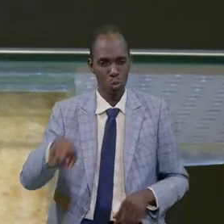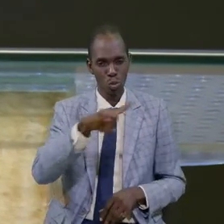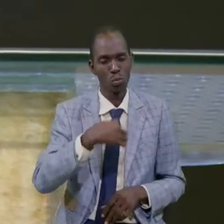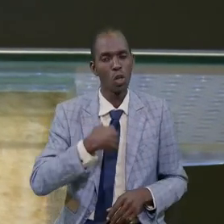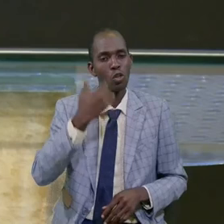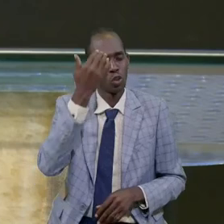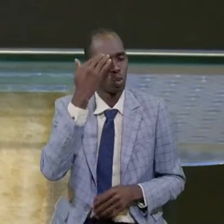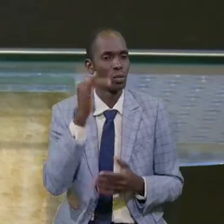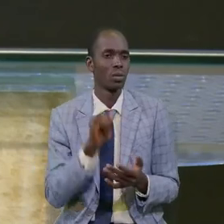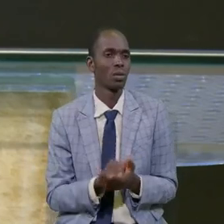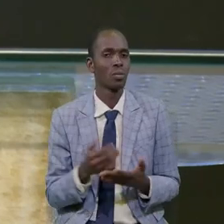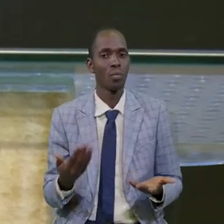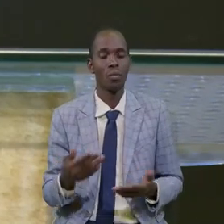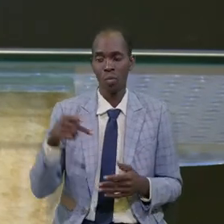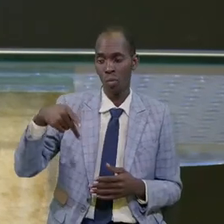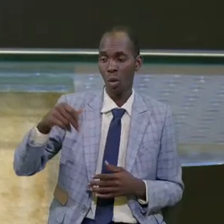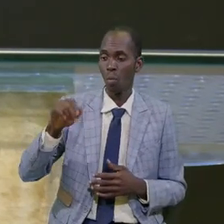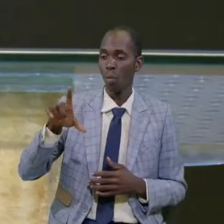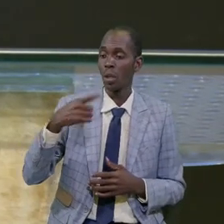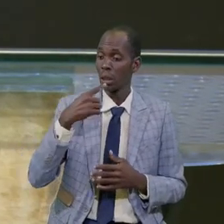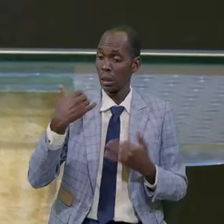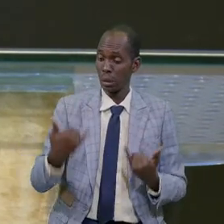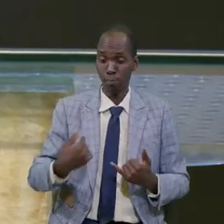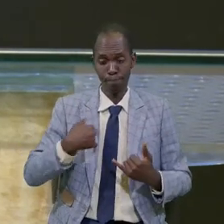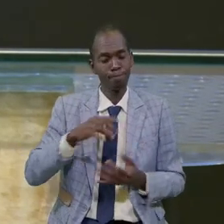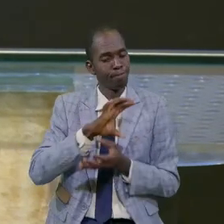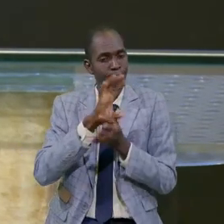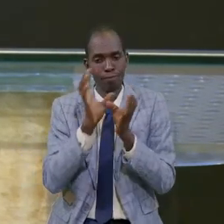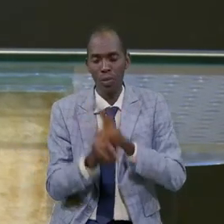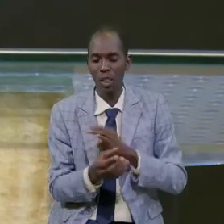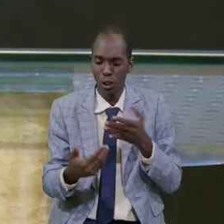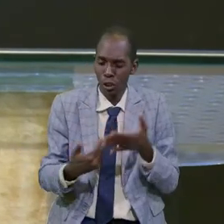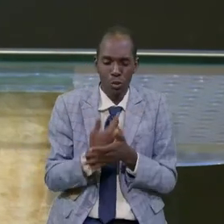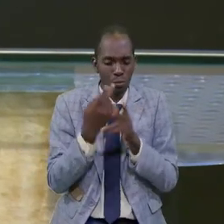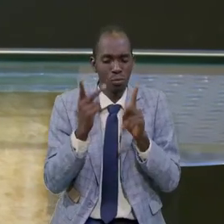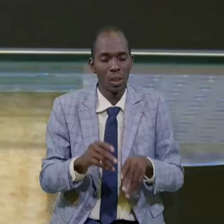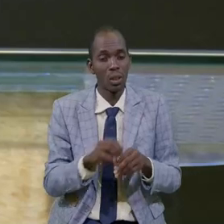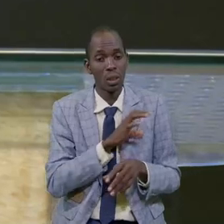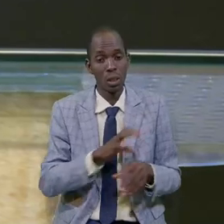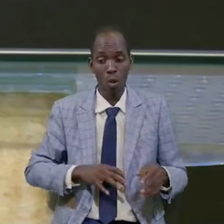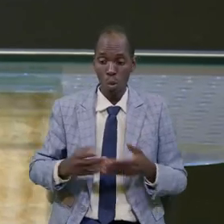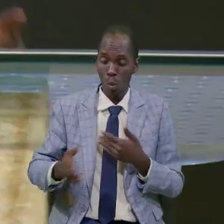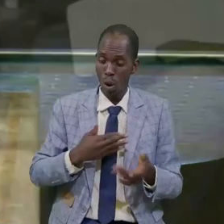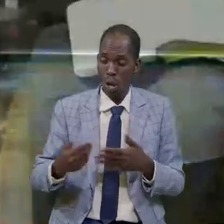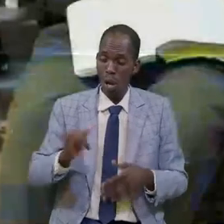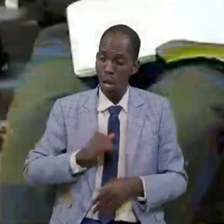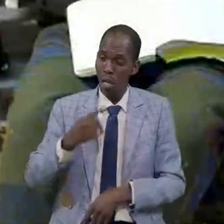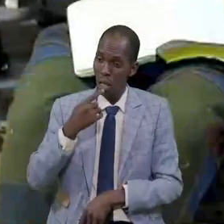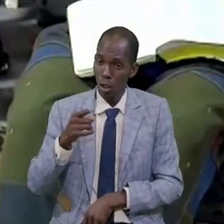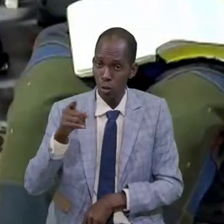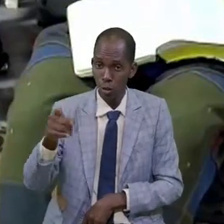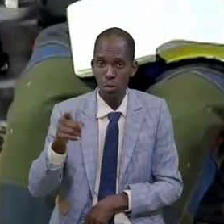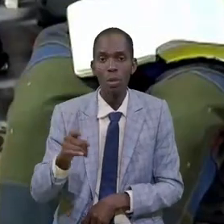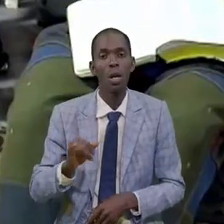dit que je suis converti maintenant, je suis une nouvelle créature en Christ. Ce que je vous dis,